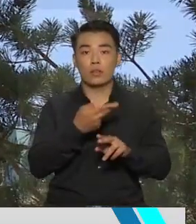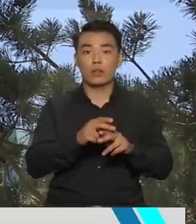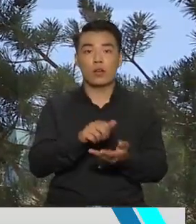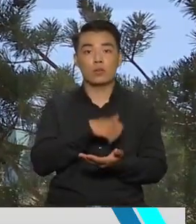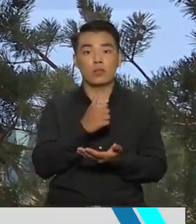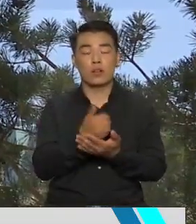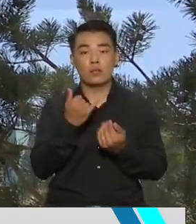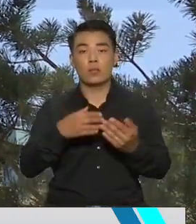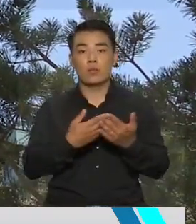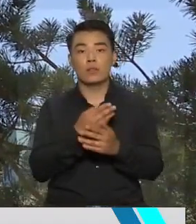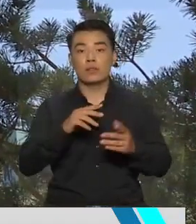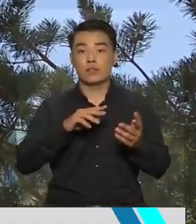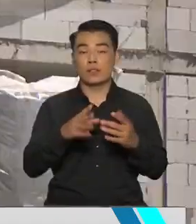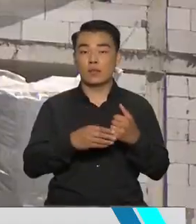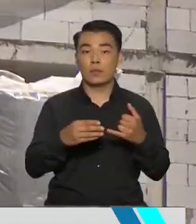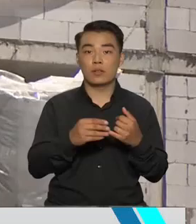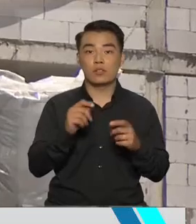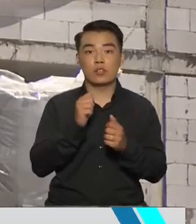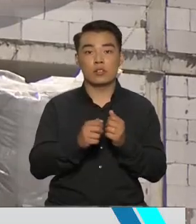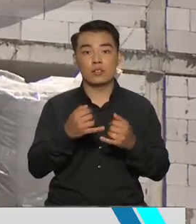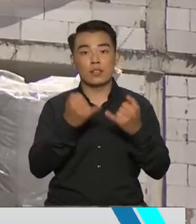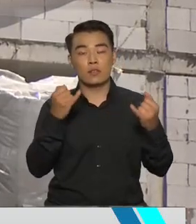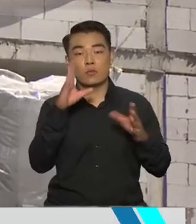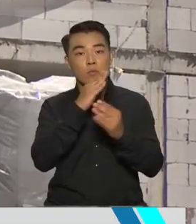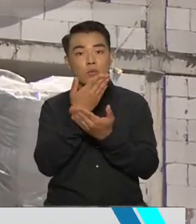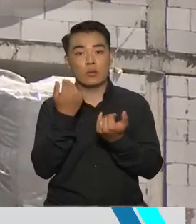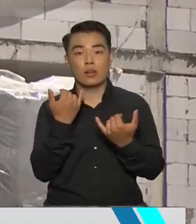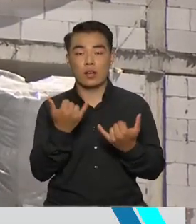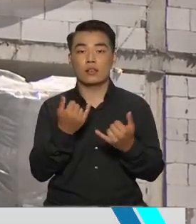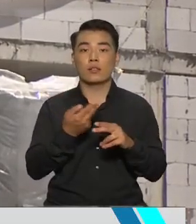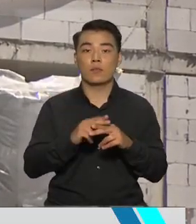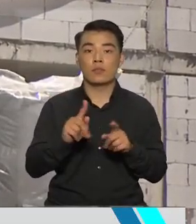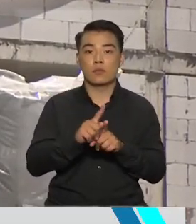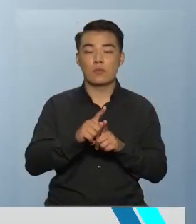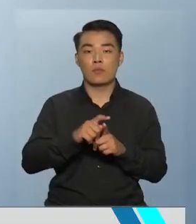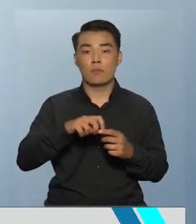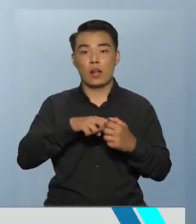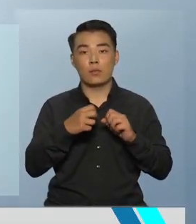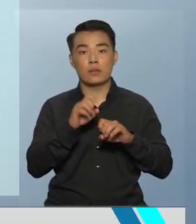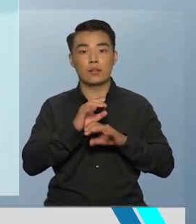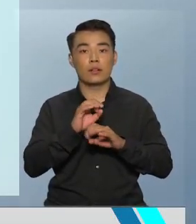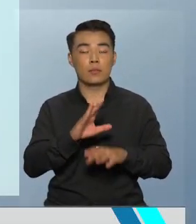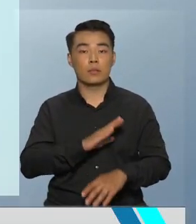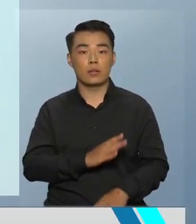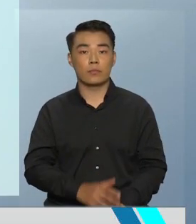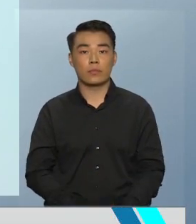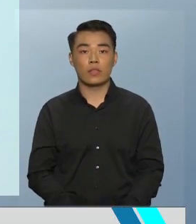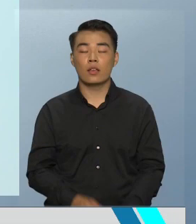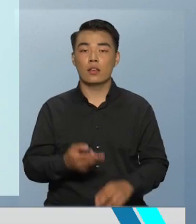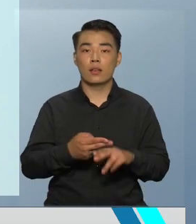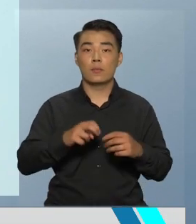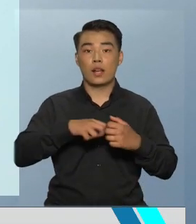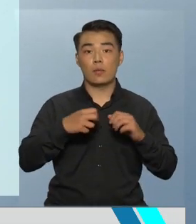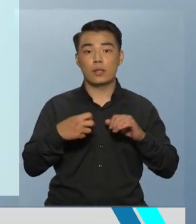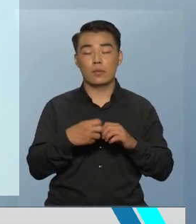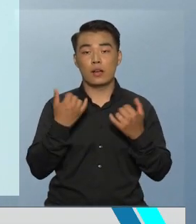успевают подводить к новым территориям инженерные сети. Этот вопрос сегодня подняли в правительстве. С этой проблемой